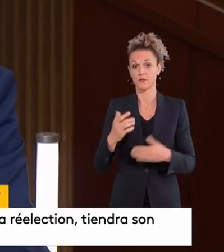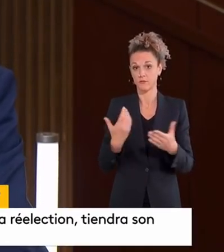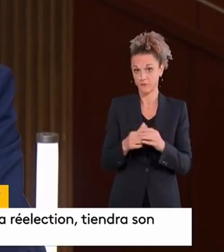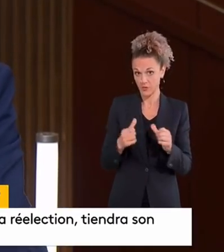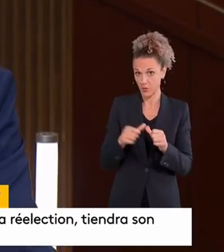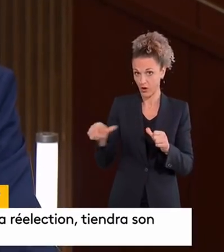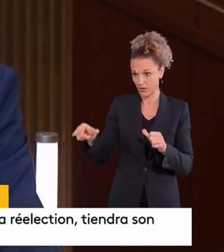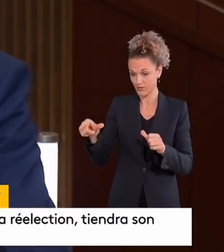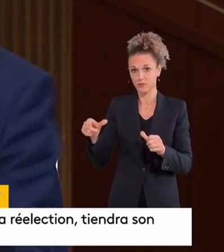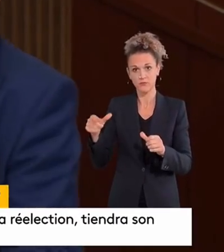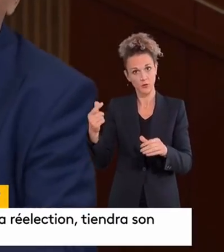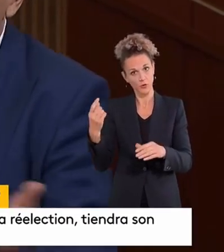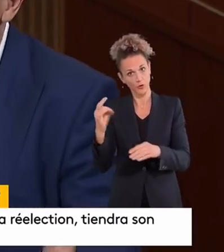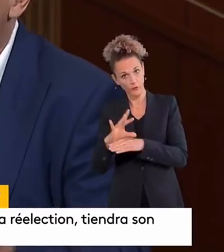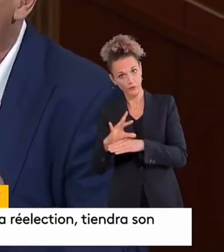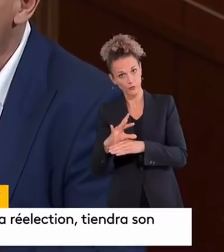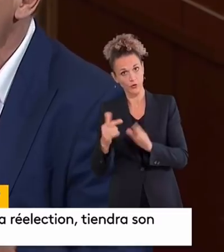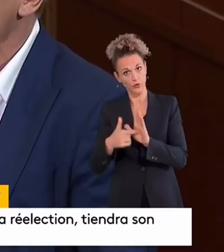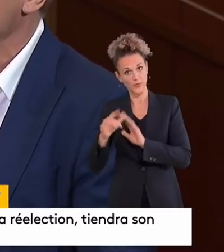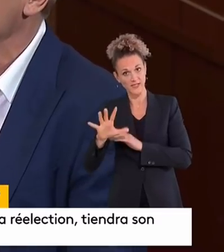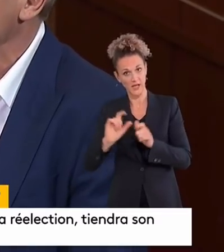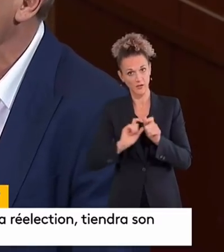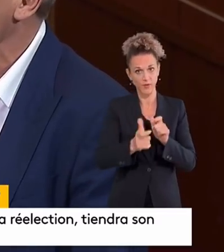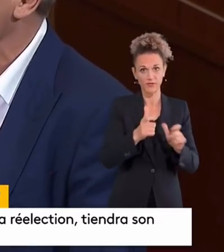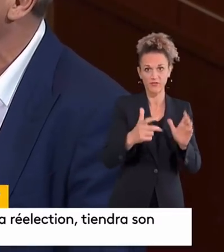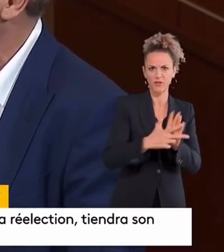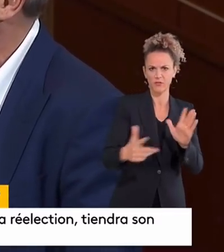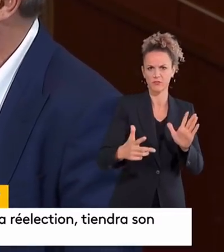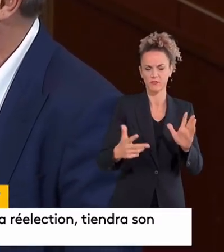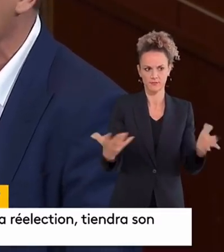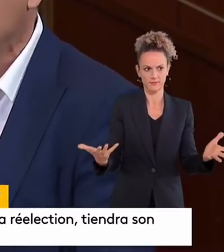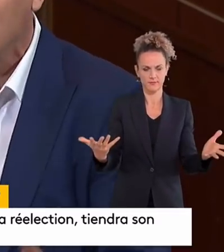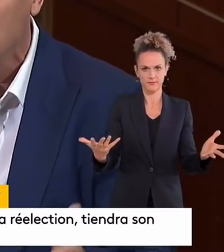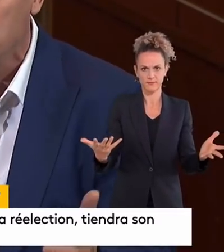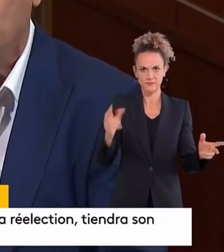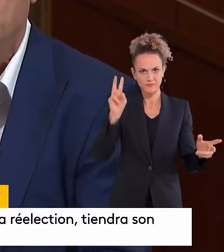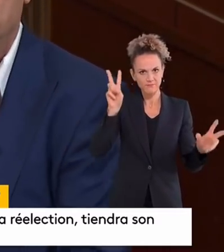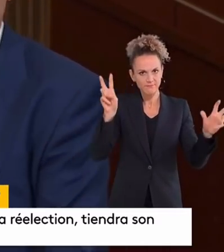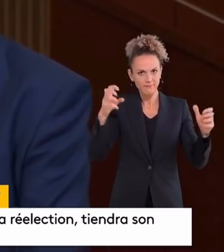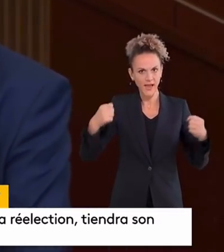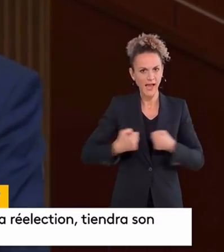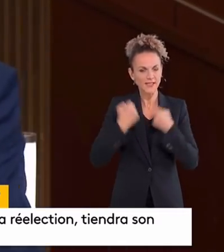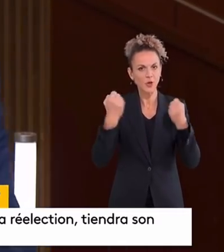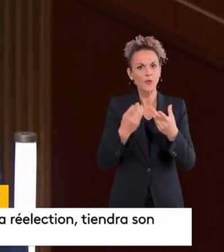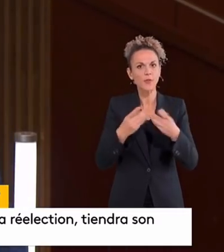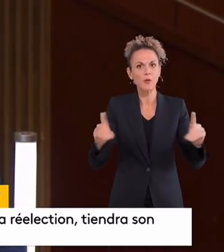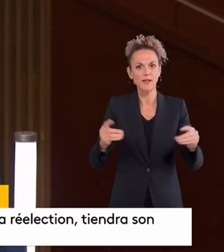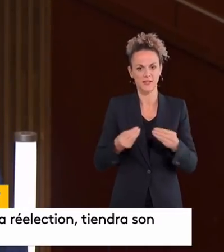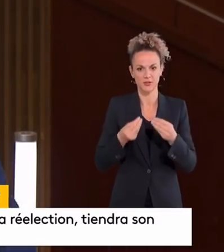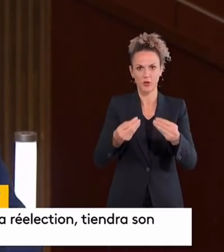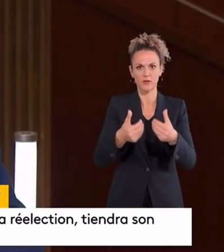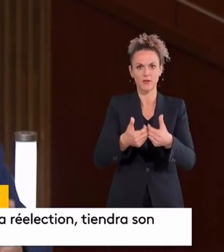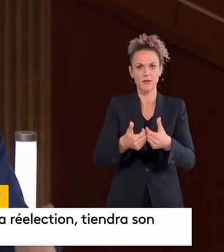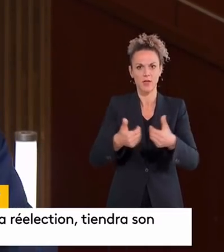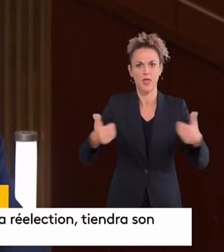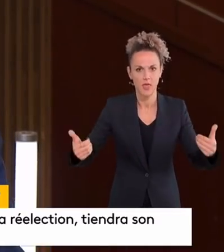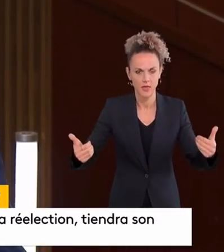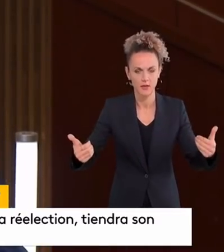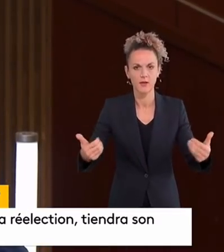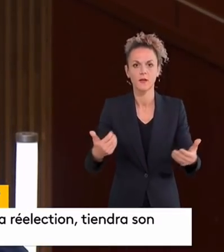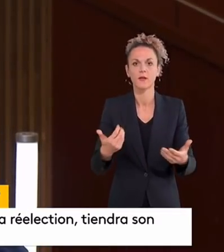par la porte en 2005. C'est ce genre d'accident démocratique qui crée une profonde fracture dans nos institutions, mais